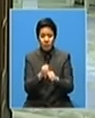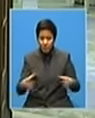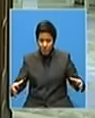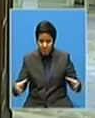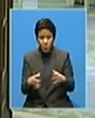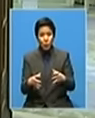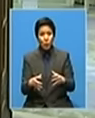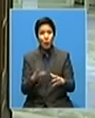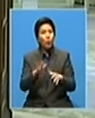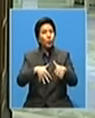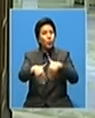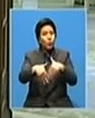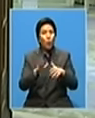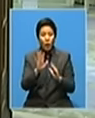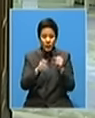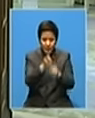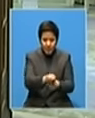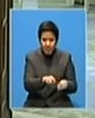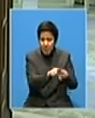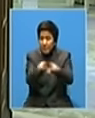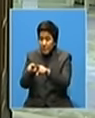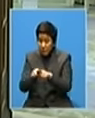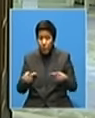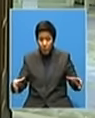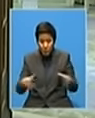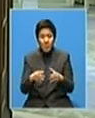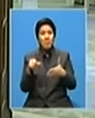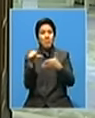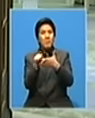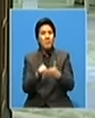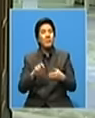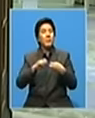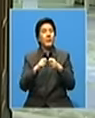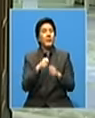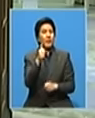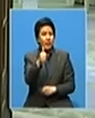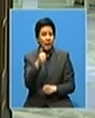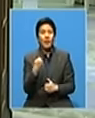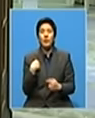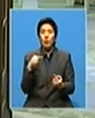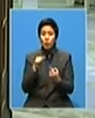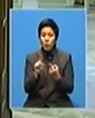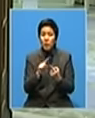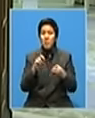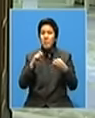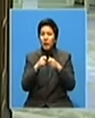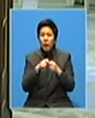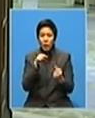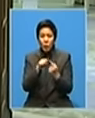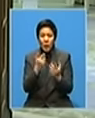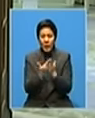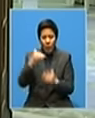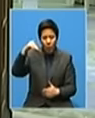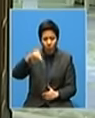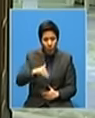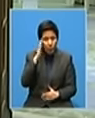พลังขึ้นมานะครับมันก็จะมีประสิทธิภาพปัญหาหลายอย่างมันก็จะไม่เกิดขึ้นนะครับโดยเฉพาะยิ่งปัญหาในเรื่องของราคาตกต่